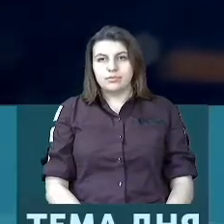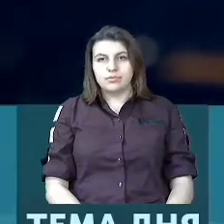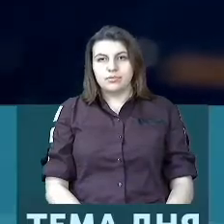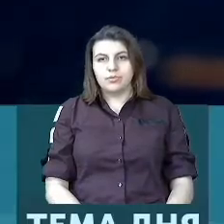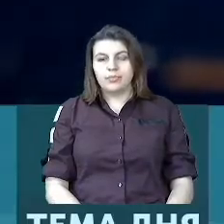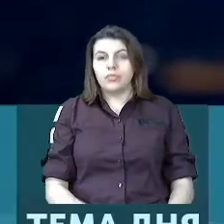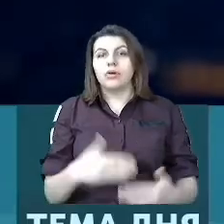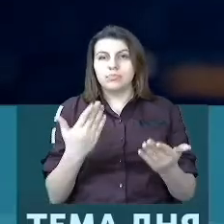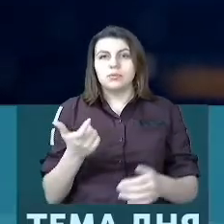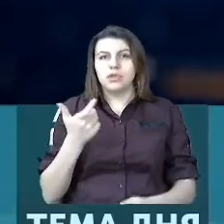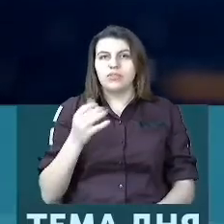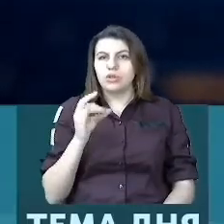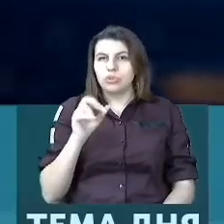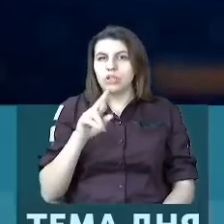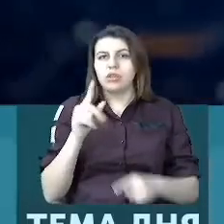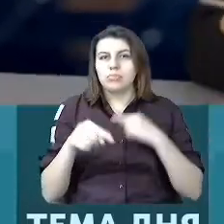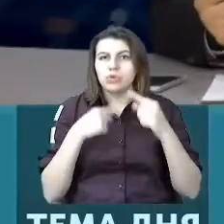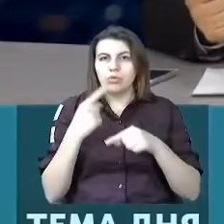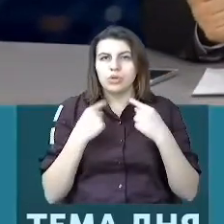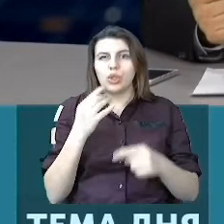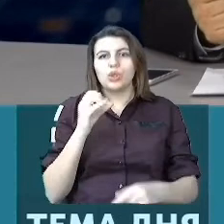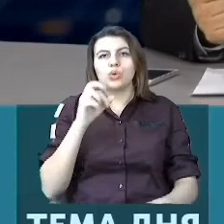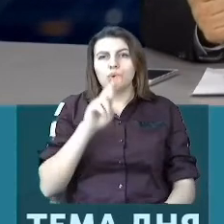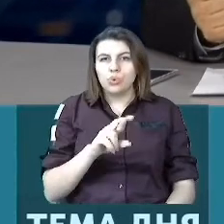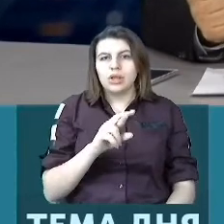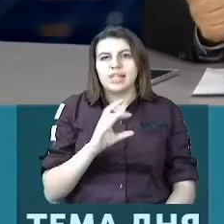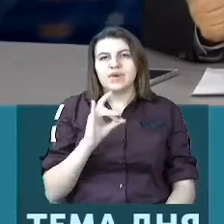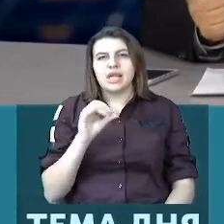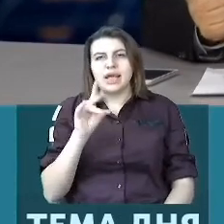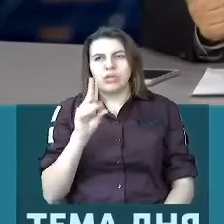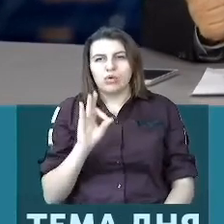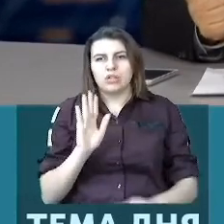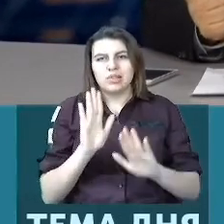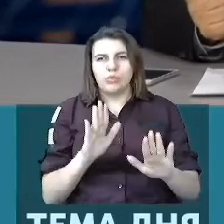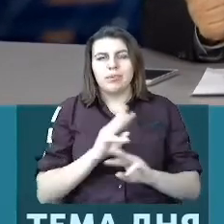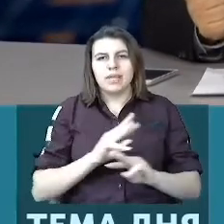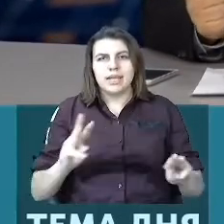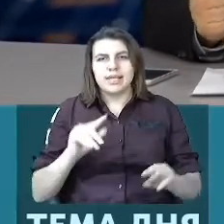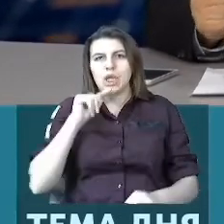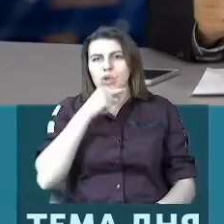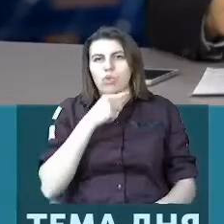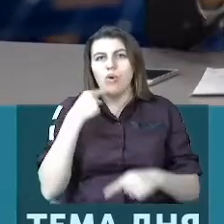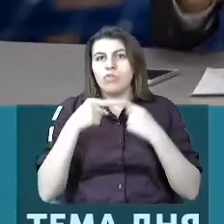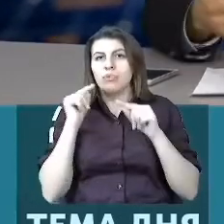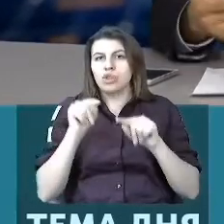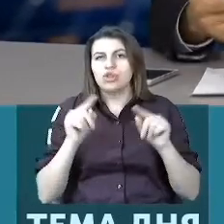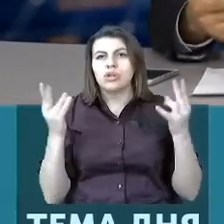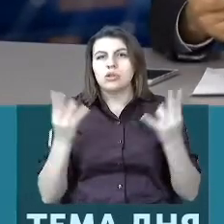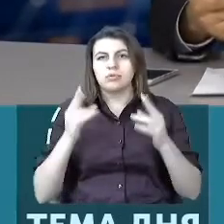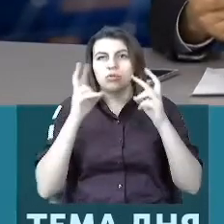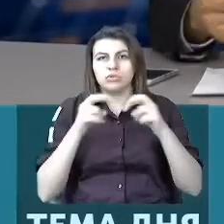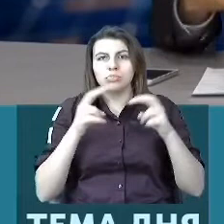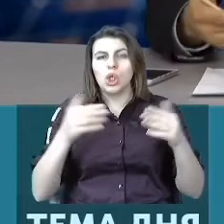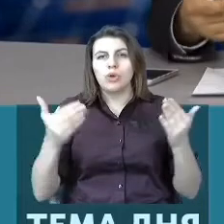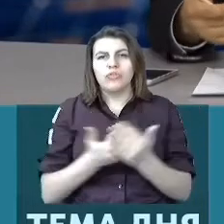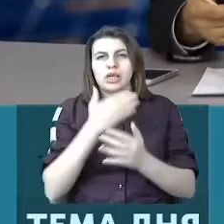Отже, пані Вікторія, як ви прокоментуєте? От Юлія Свірденка, заступниця міністра економіки, говорить про те, що необхідно розробити новий законопроект, і